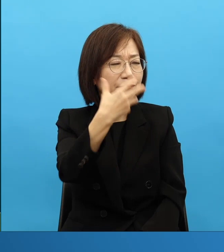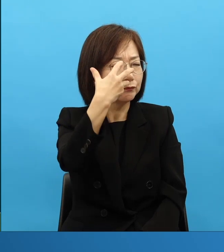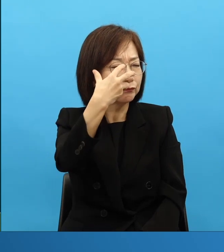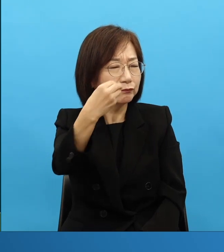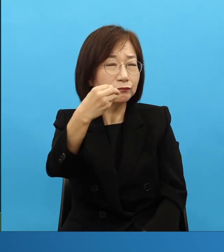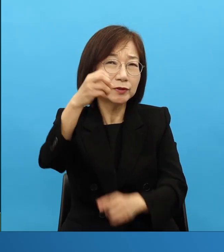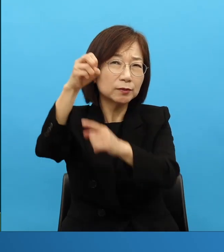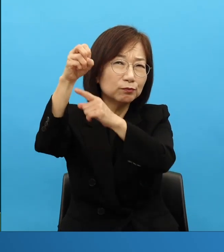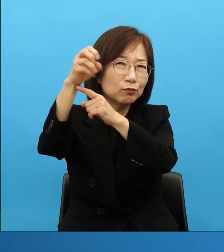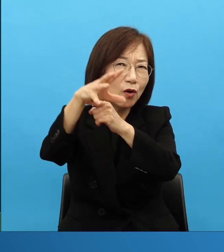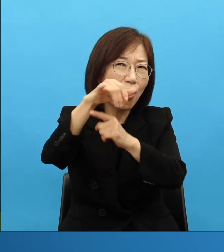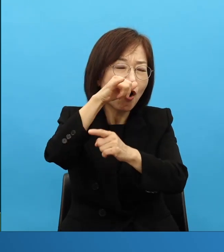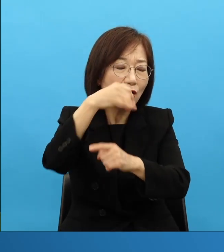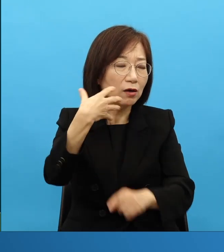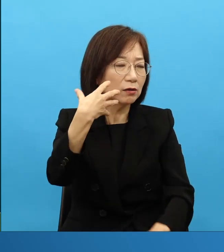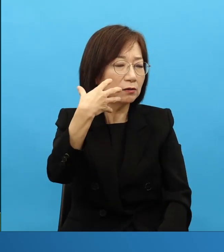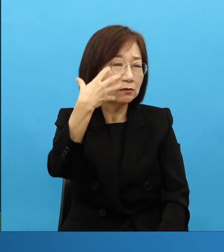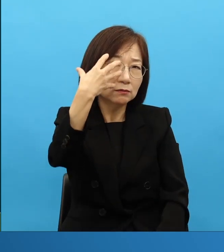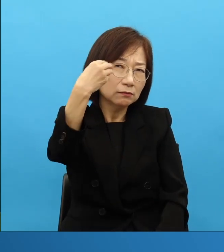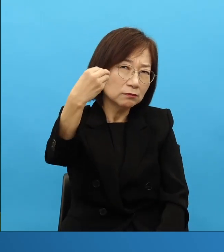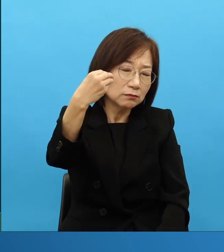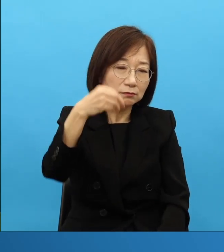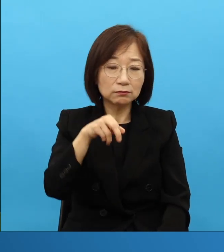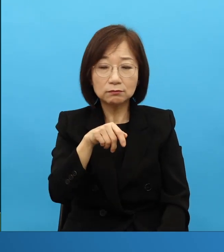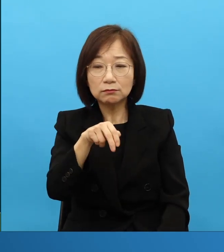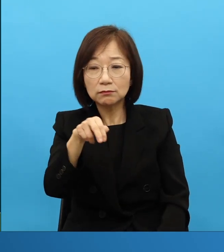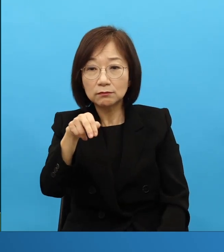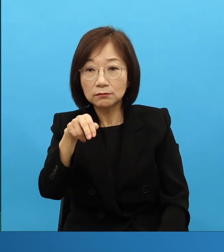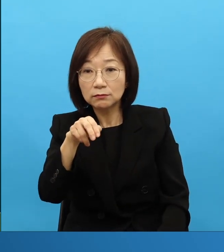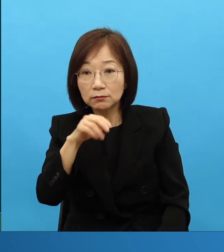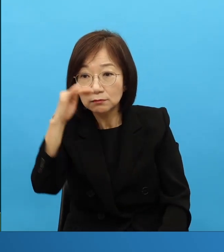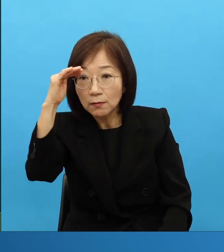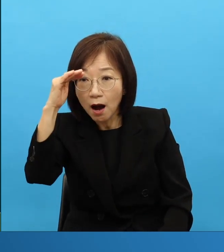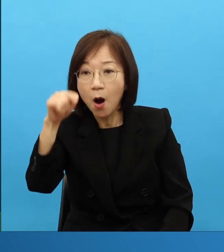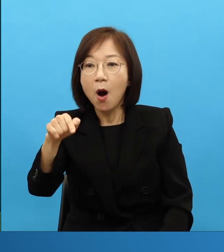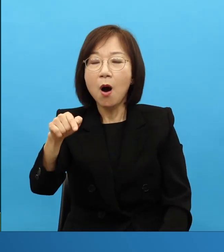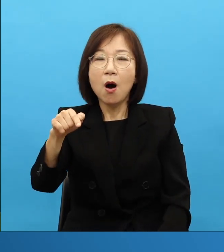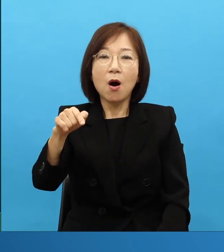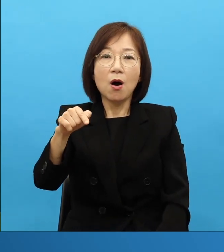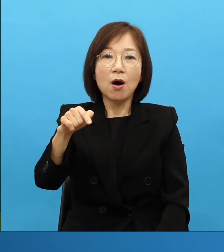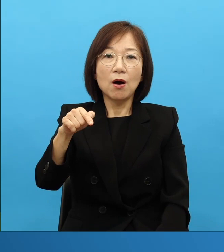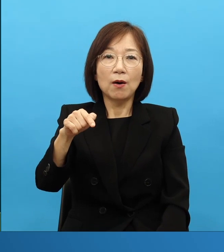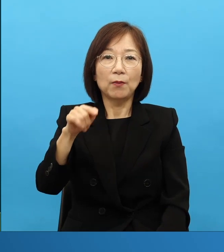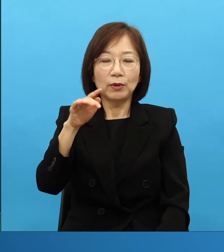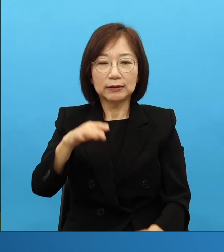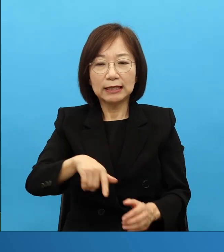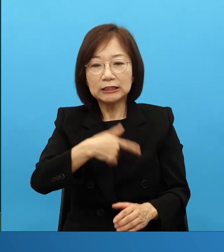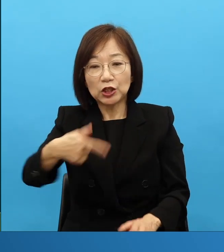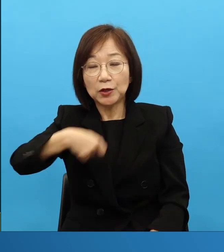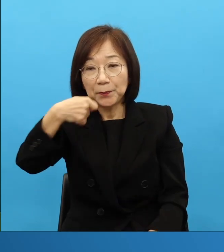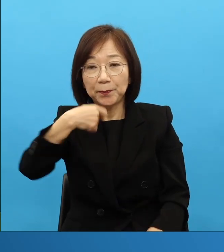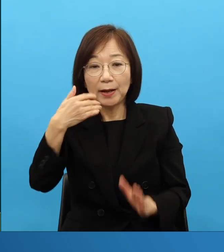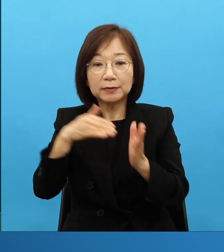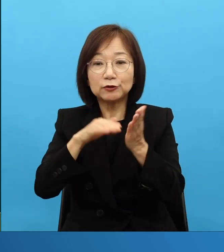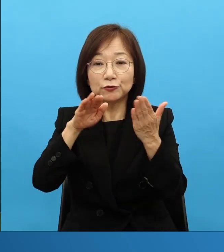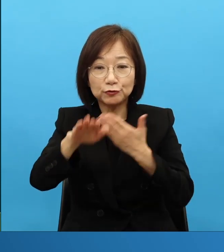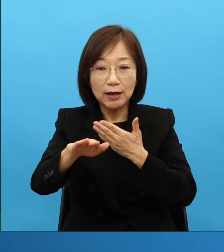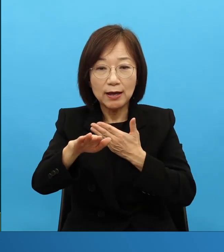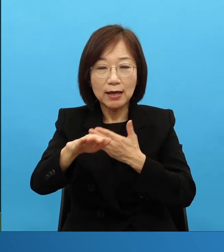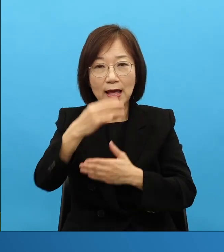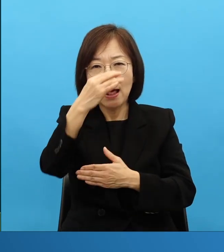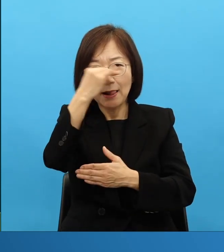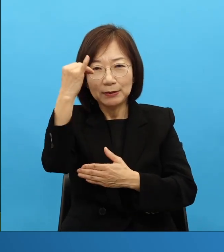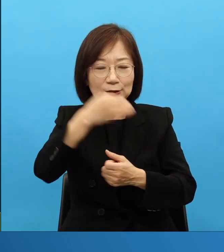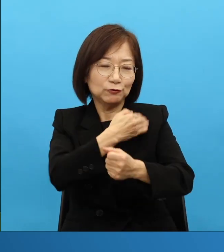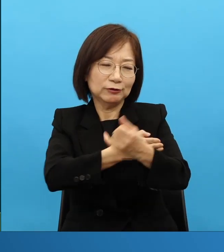있길래. was shocked. I was just walking by, and I saw them. 그래서 밤에서 저녁 시간 마치고 와서 밤에 교회 집에서 잠 안 자 거기서 막 할머니들이